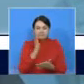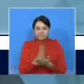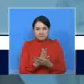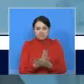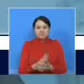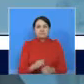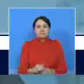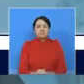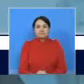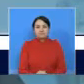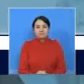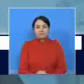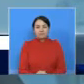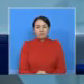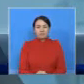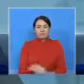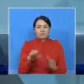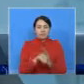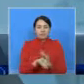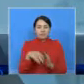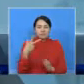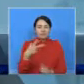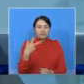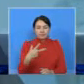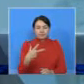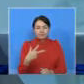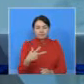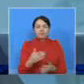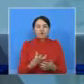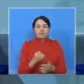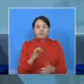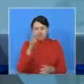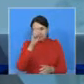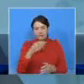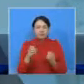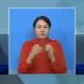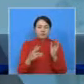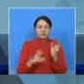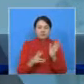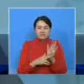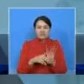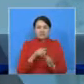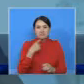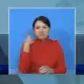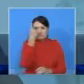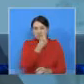алғашқы көмек көрсететін ұйымдарымыз бар. Соның ішінде 33 бұл мемлекеттік және де 18